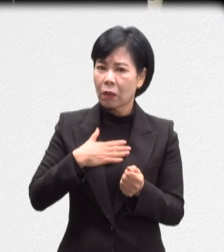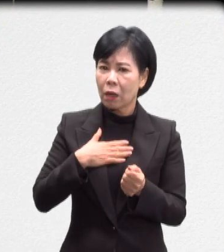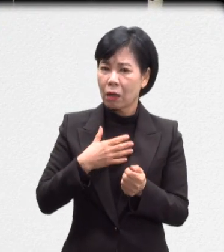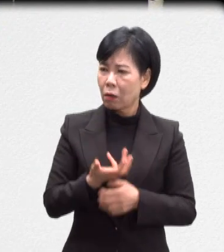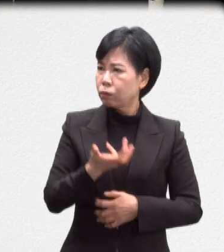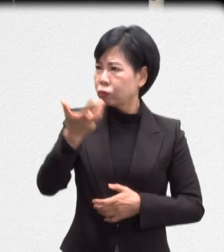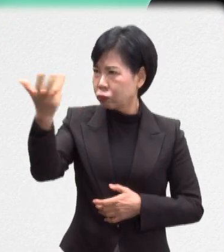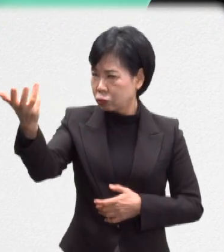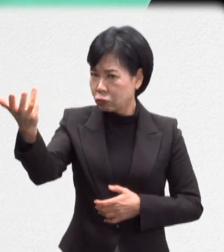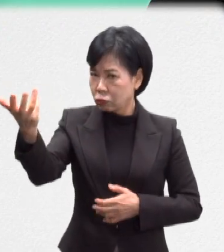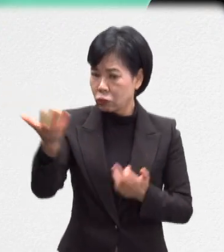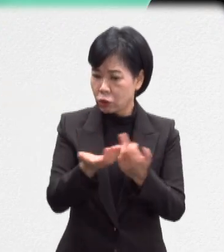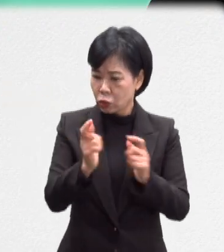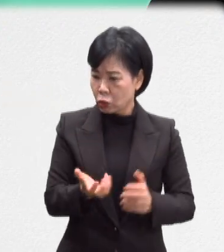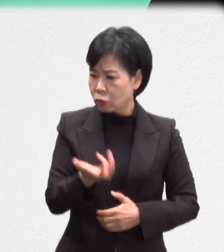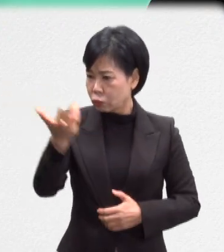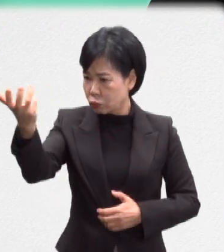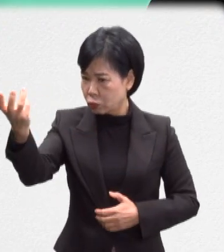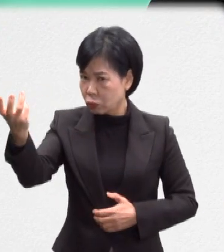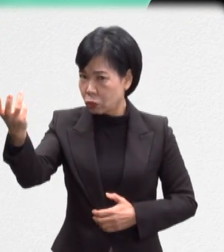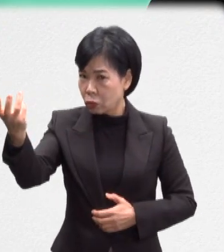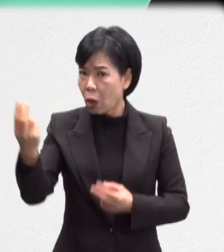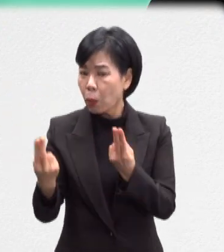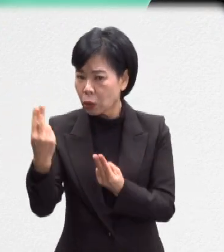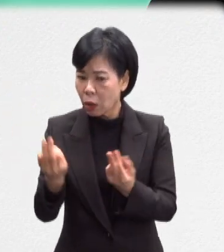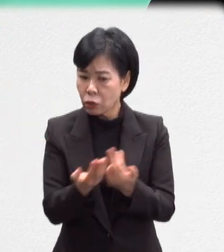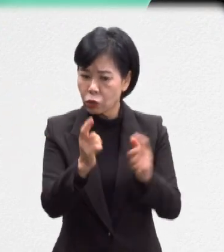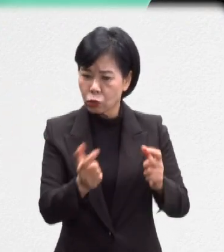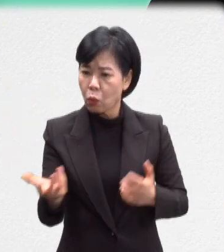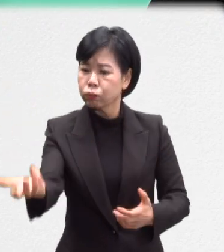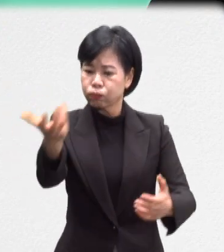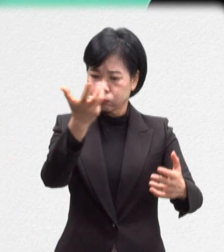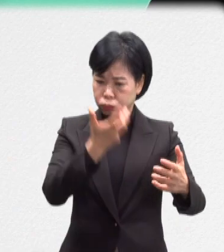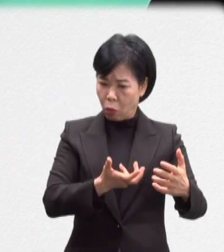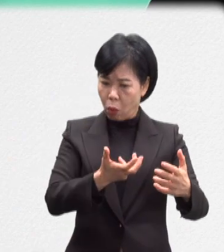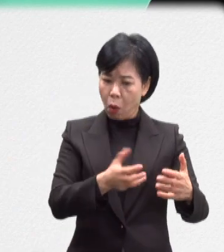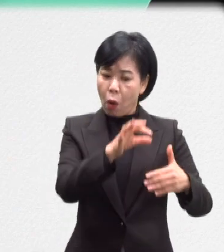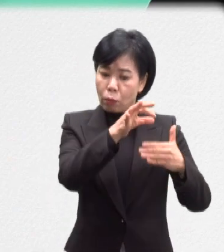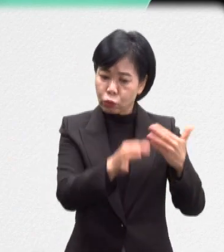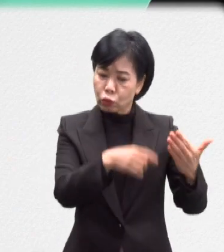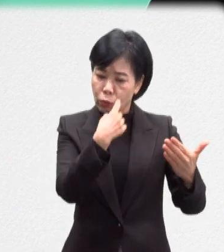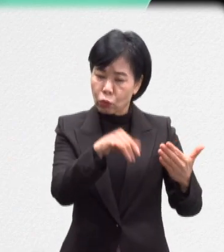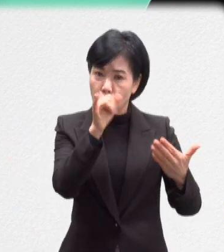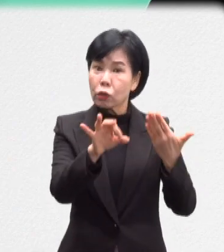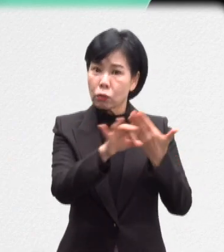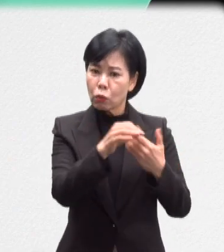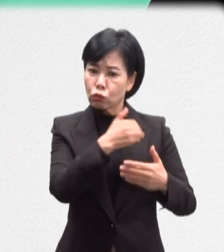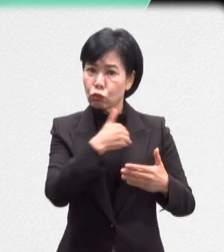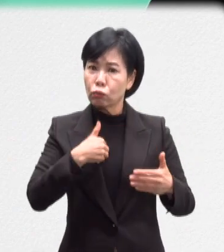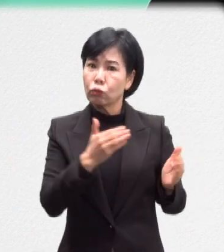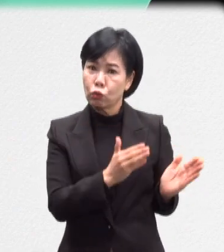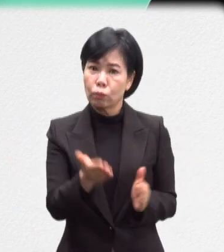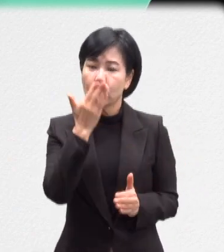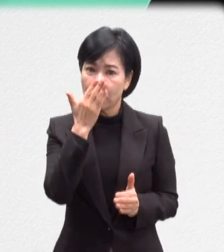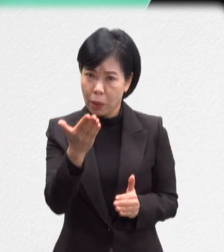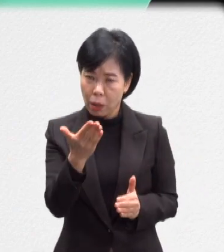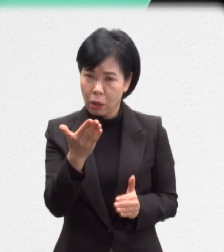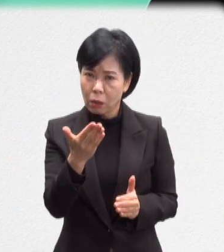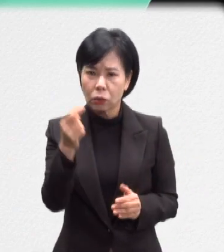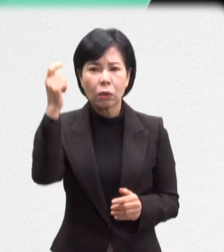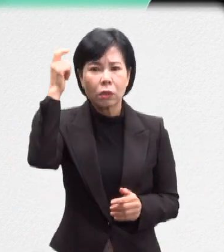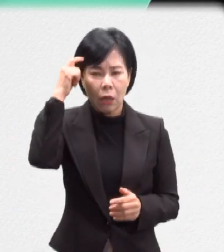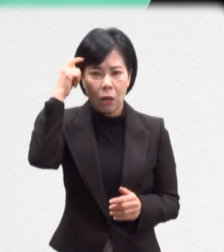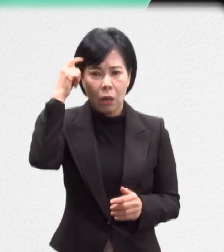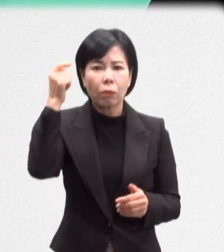들여서 나가는 이보다 제주에서 같은 비용으로 충분히 이런 프로그램이 있으면 나가지 않고 여기서도 충분히 준비할 수 있겠구나라는